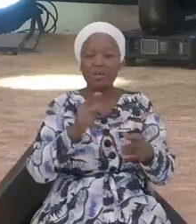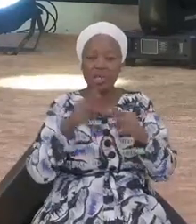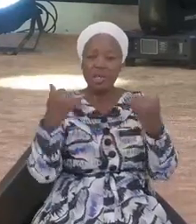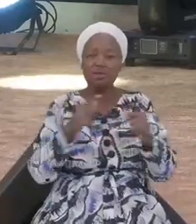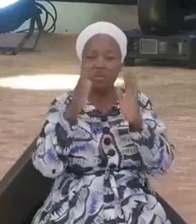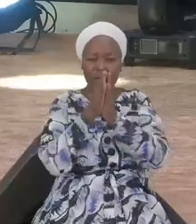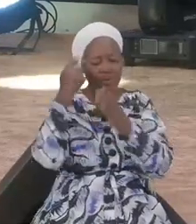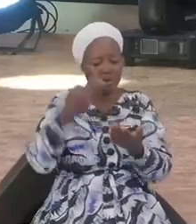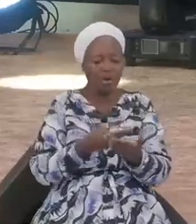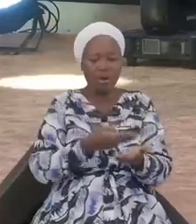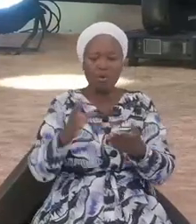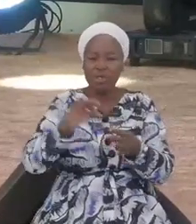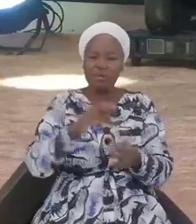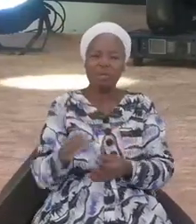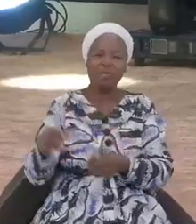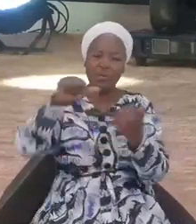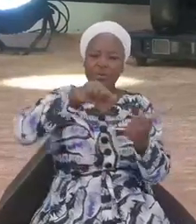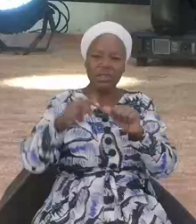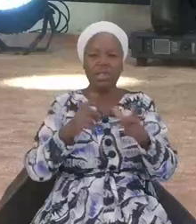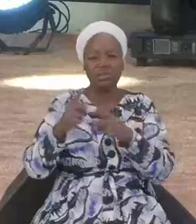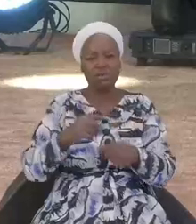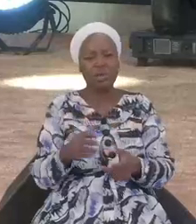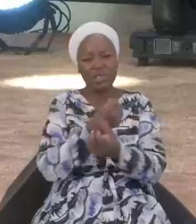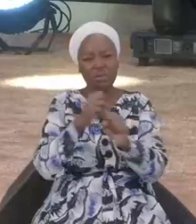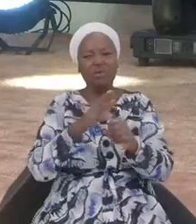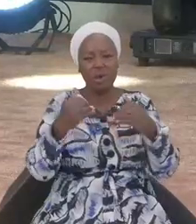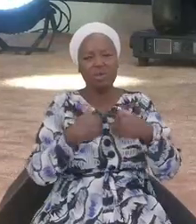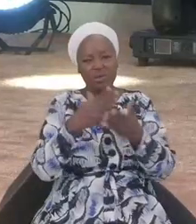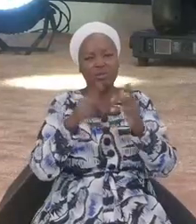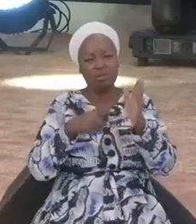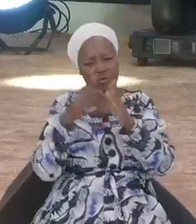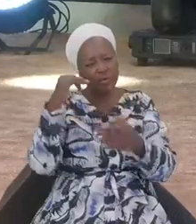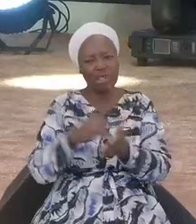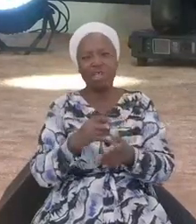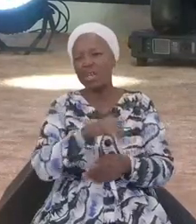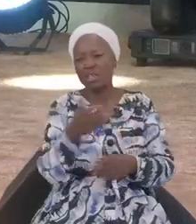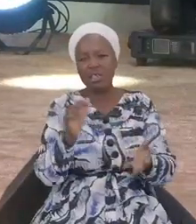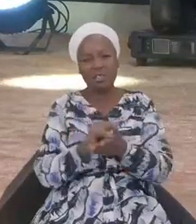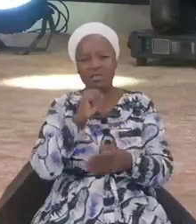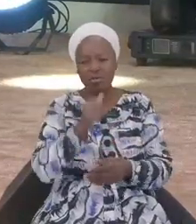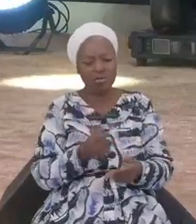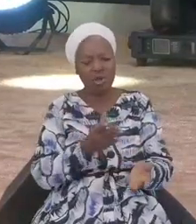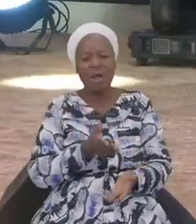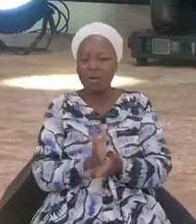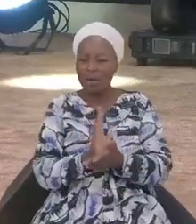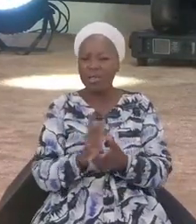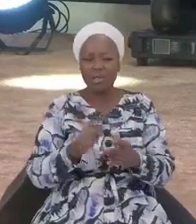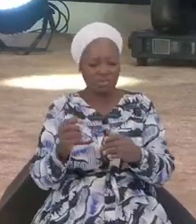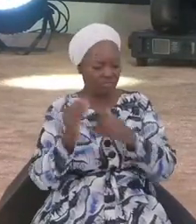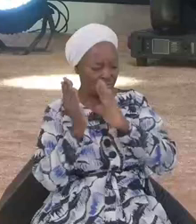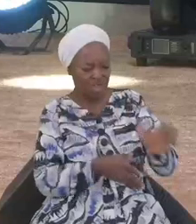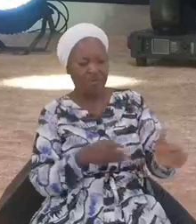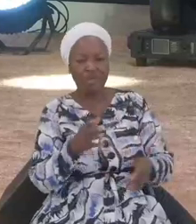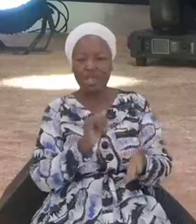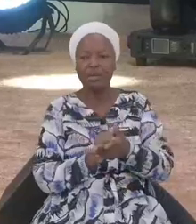dites, vous êtes sauvé. Vous avez l'obéissance qui montre que vous êtes sauvé. Quelque chose qui n'était pas bon en vous, vous les rejetez.